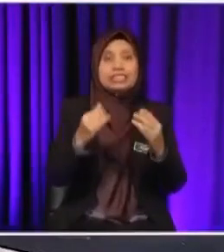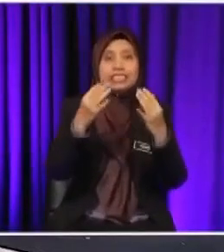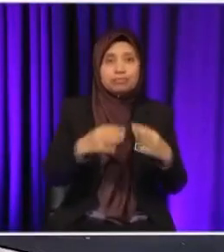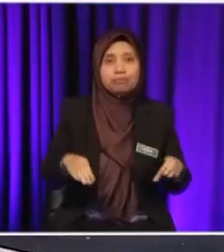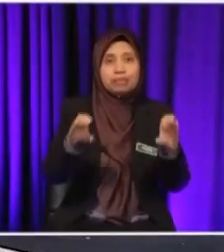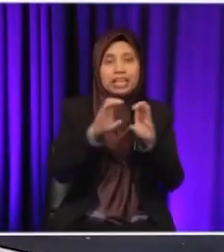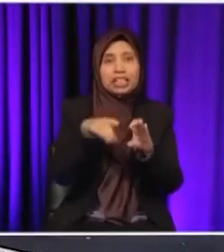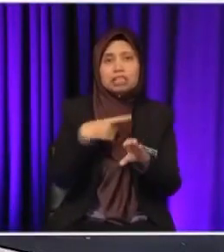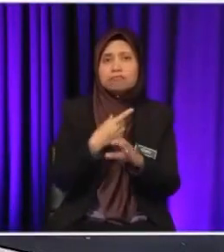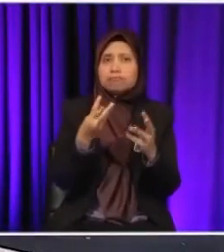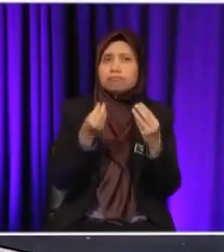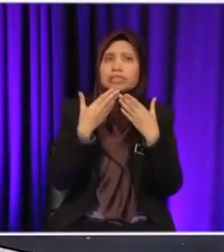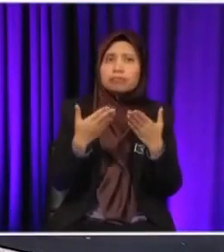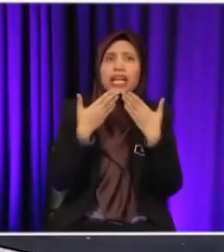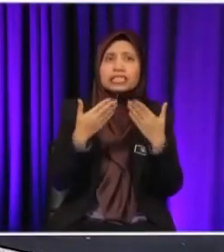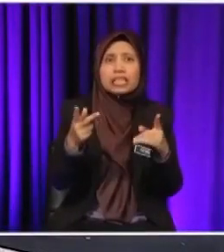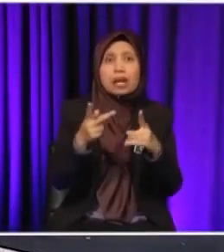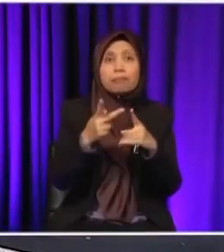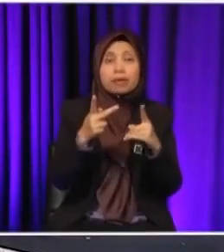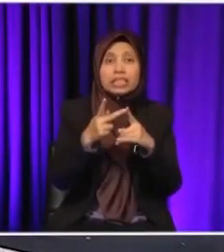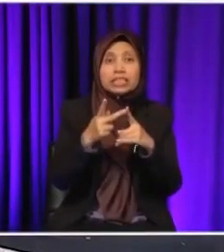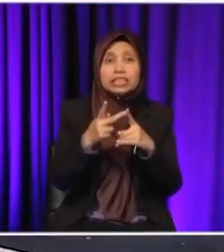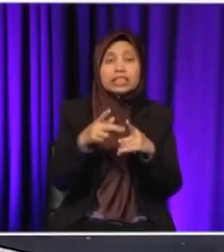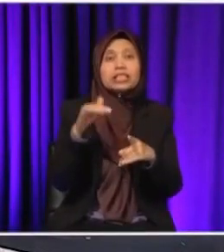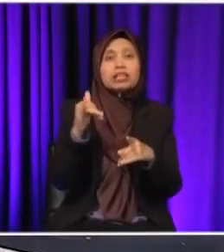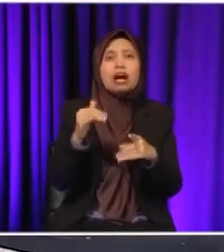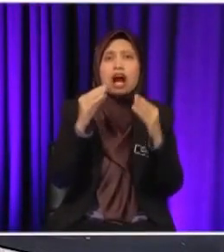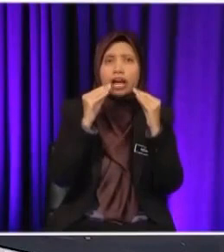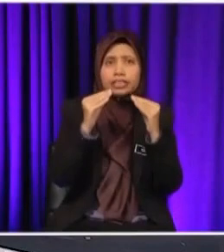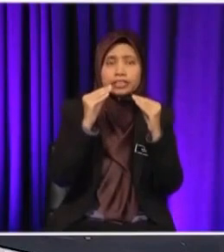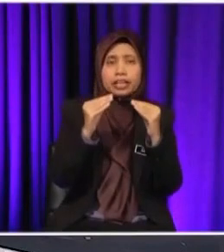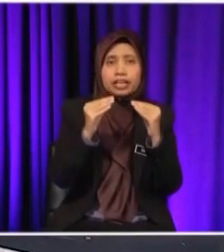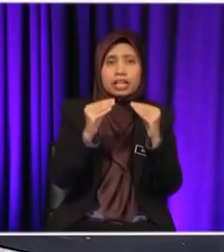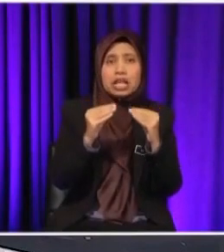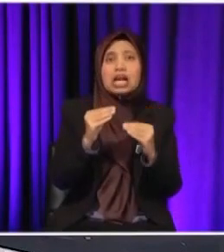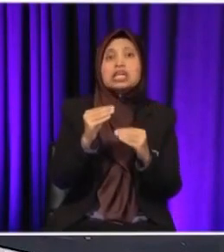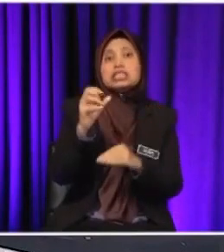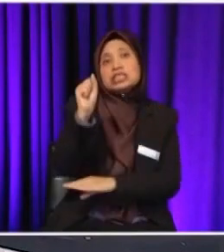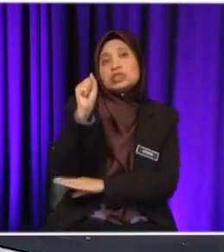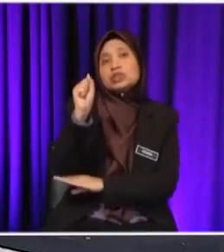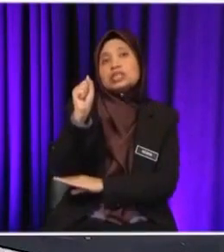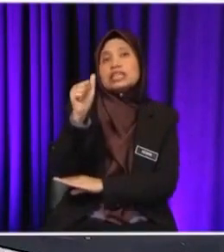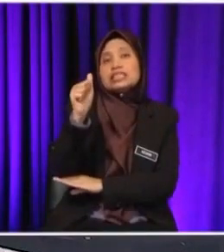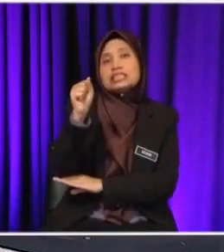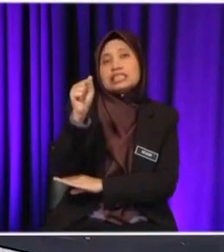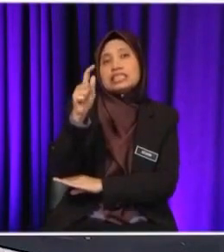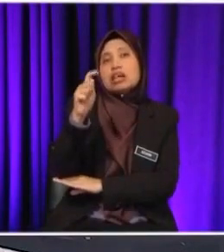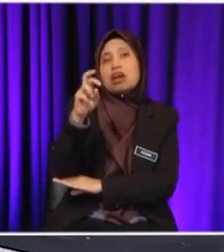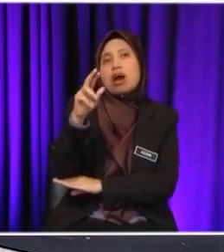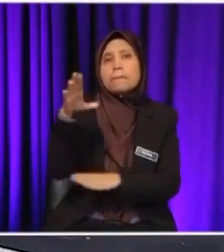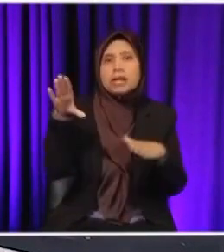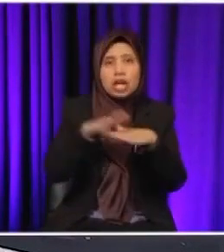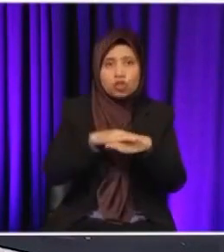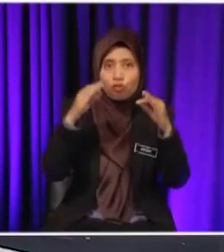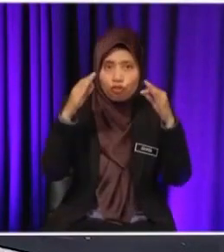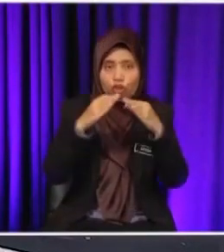Kita nak ucapkan kepada guru kita yang mengajar kesusasteraan Melayu komunikatif yang memberi fokus